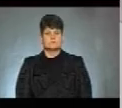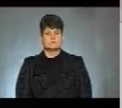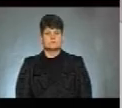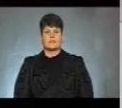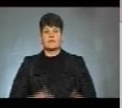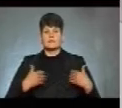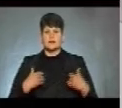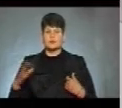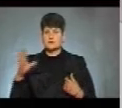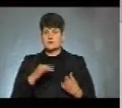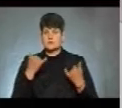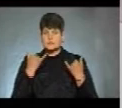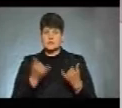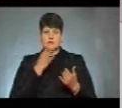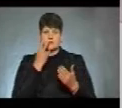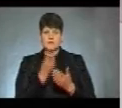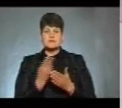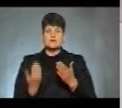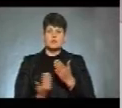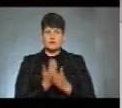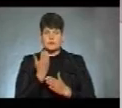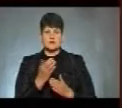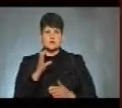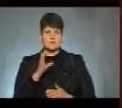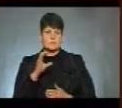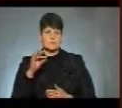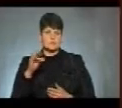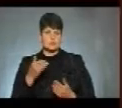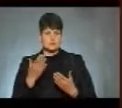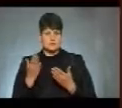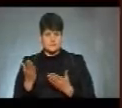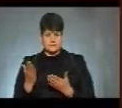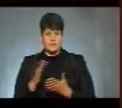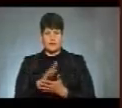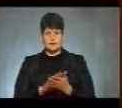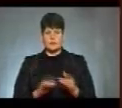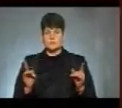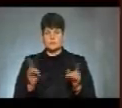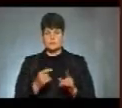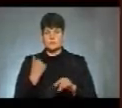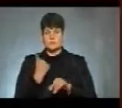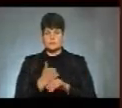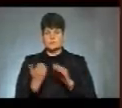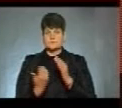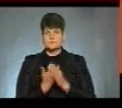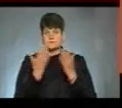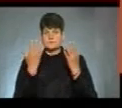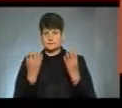Вітаю усіх, хто зараз з нами. Ви дивитесь новини. Я Соломія Струс. І далі коротко про головні події дня.